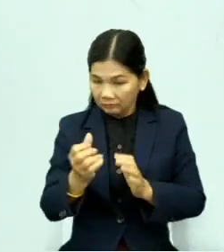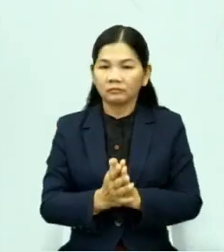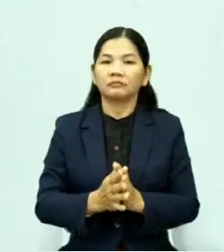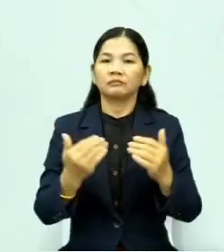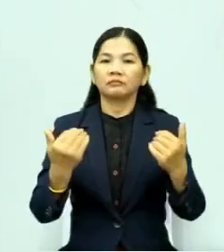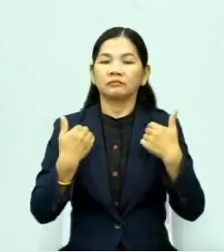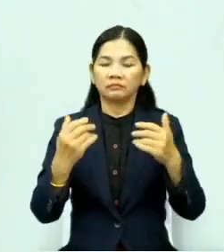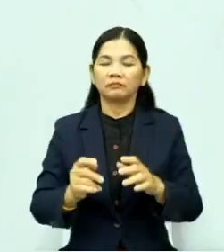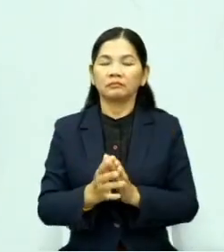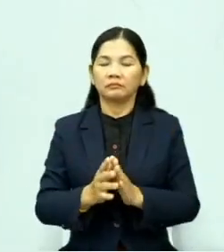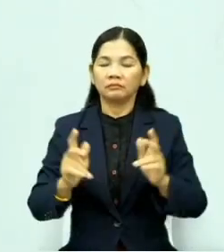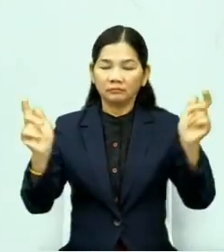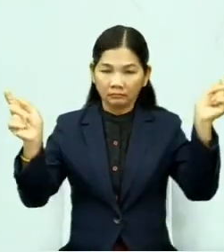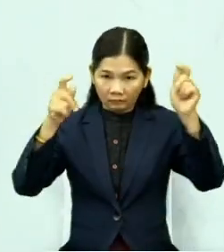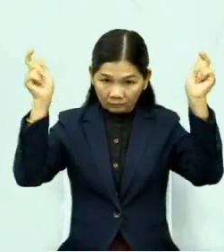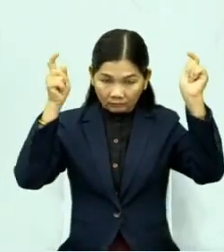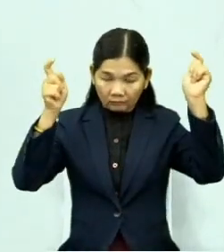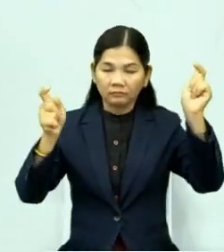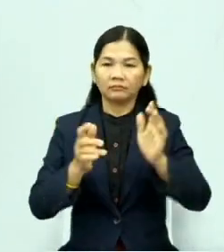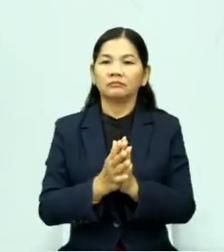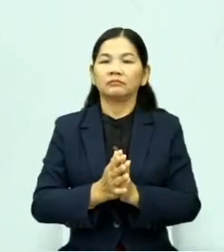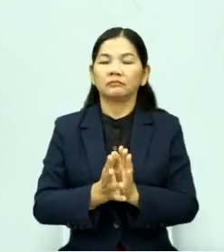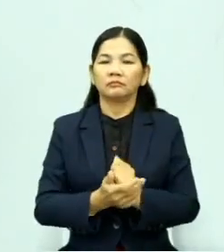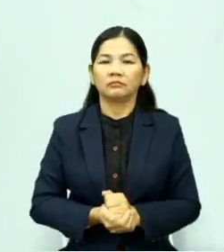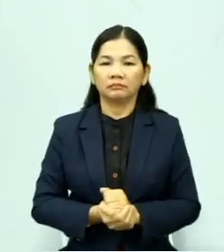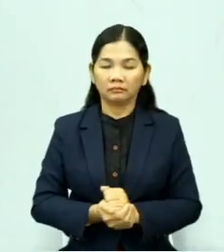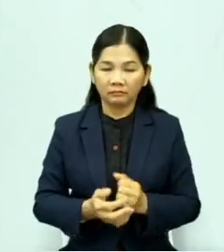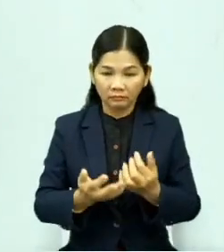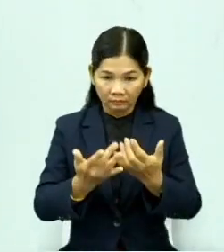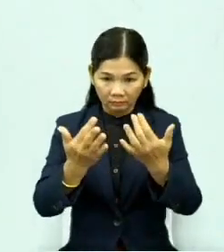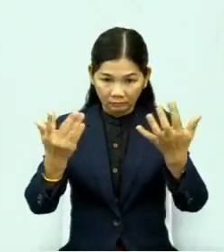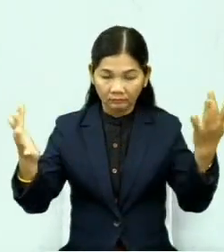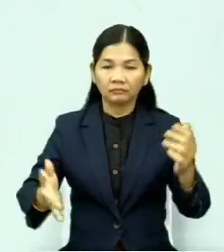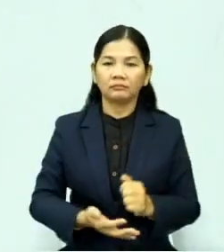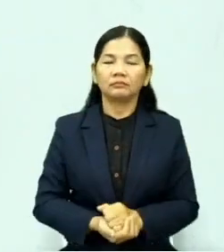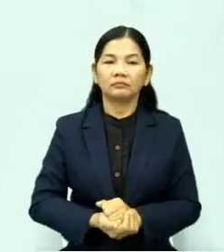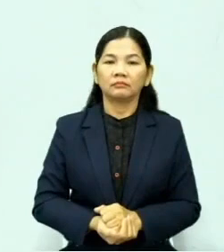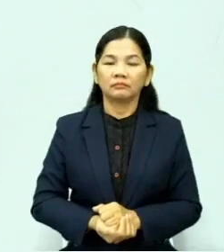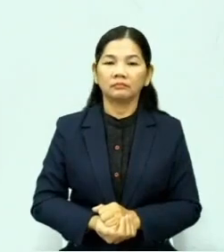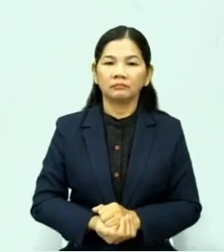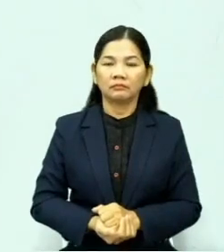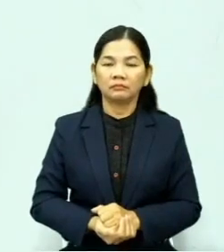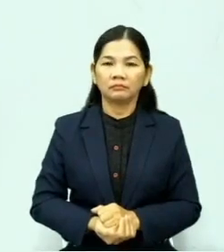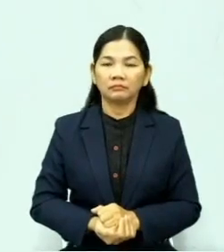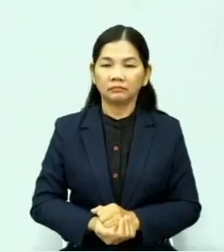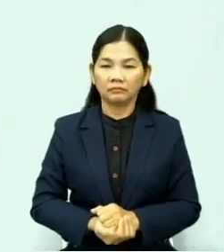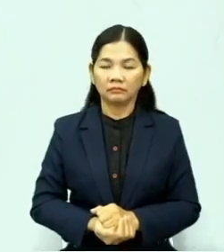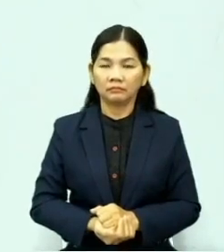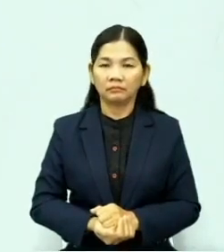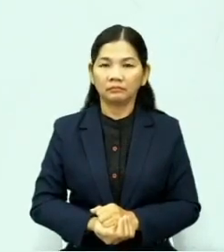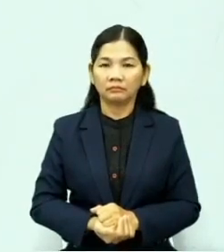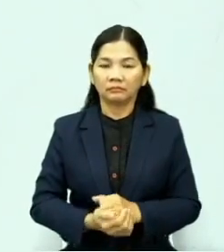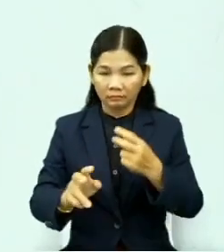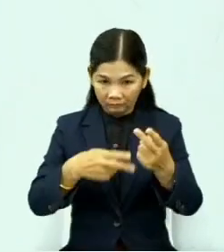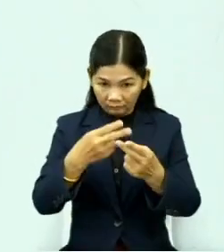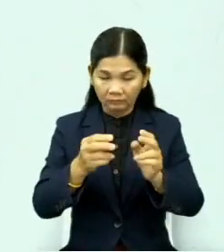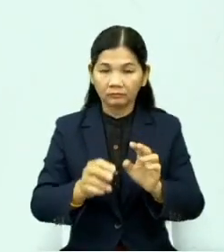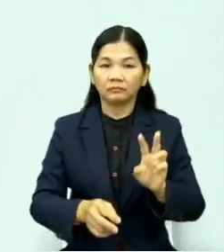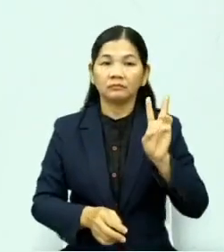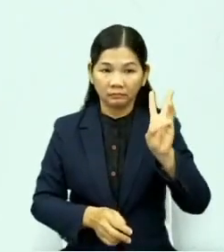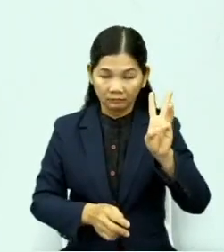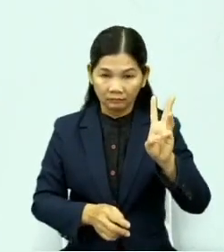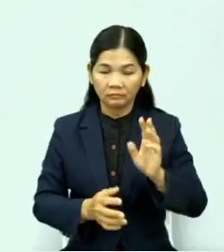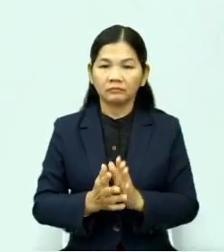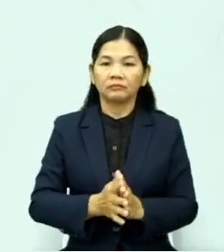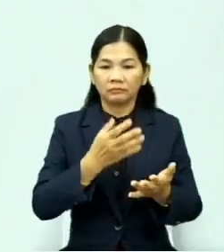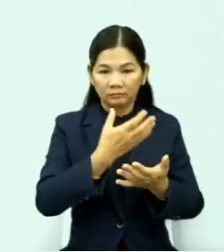chả hai con miên với thịt bún chấm tiết ta con nhé chả ở con tặng ăn khné chấm chấm bún chấm lá nơi sầm nửa tiết bấy chả